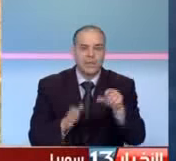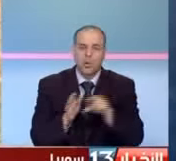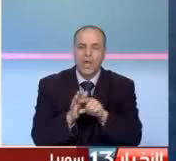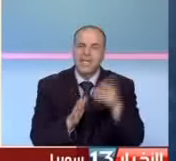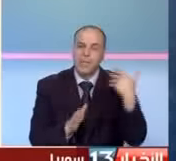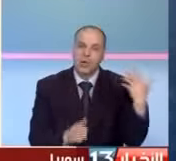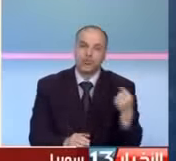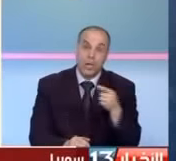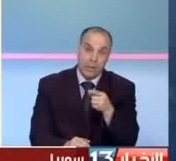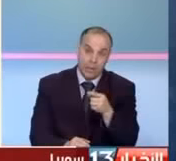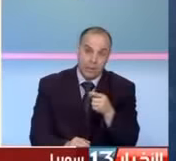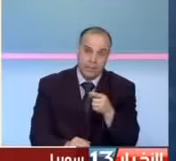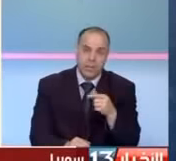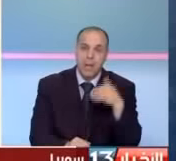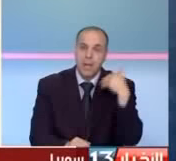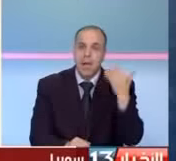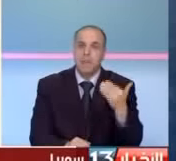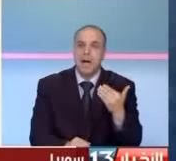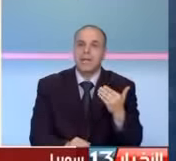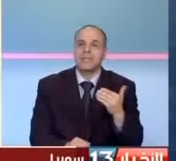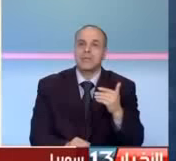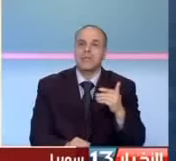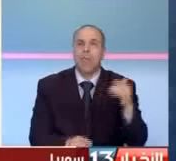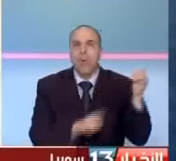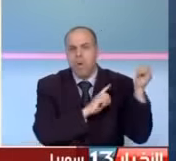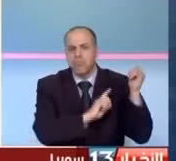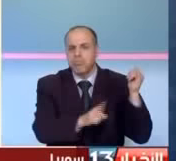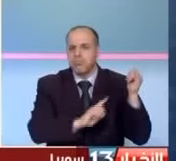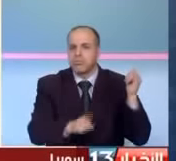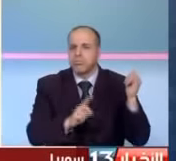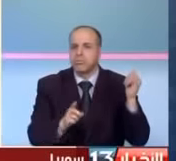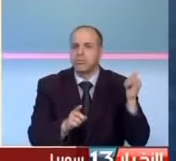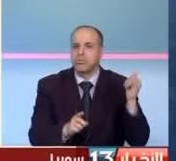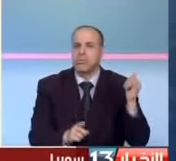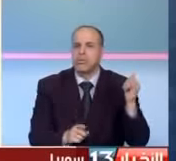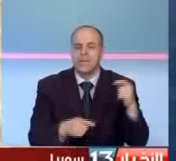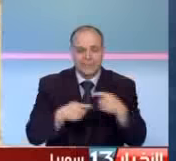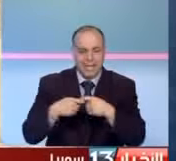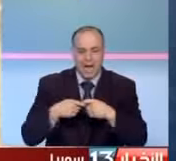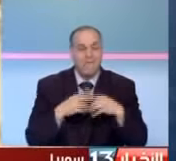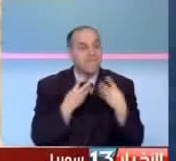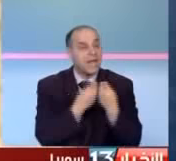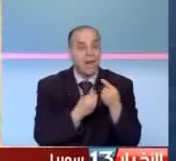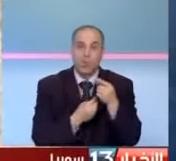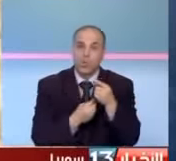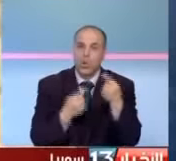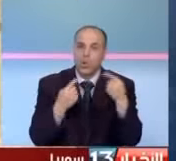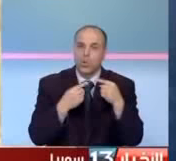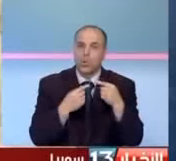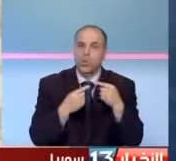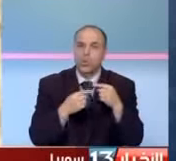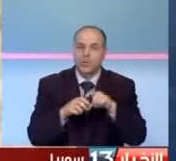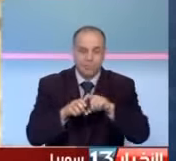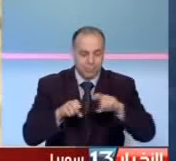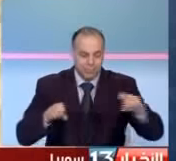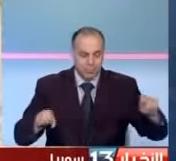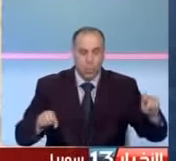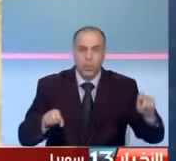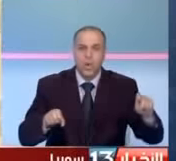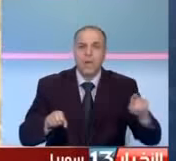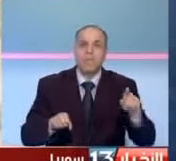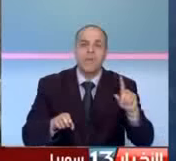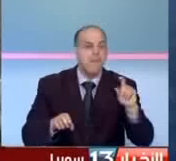لتنظيم داعش الإرهابي، بعد أن تسببت غارات يشتبه أنها من تنفيذ التحالف الدولي في تدمير خط الأنابيب